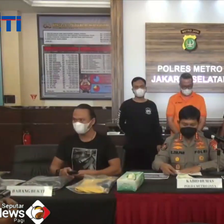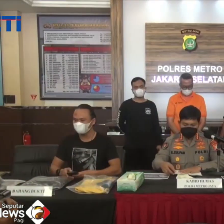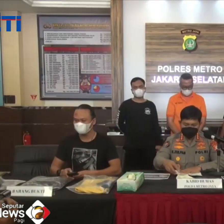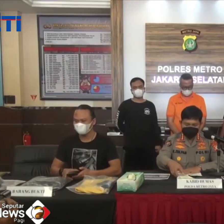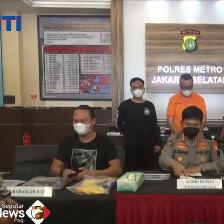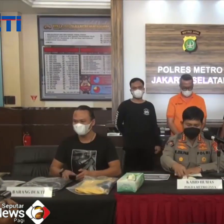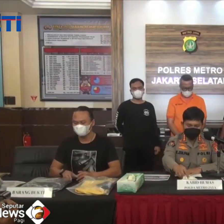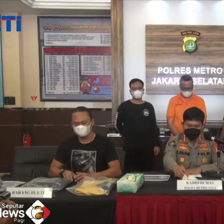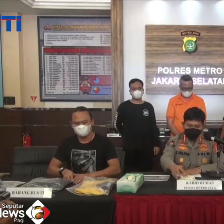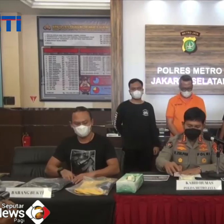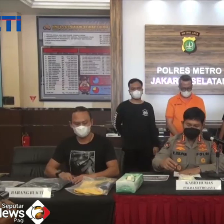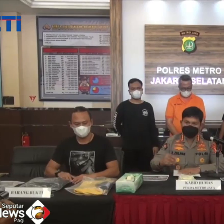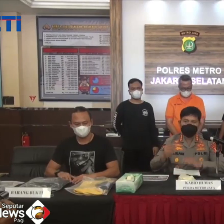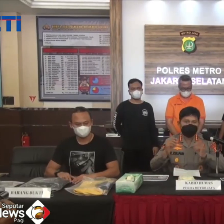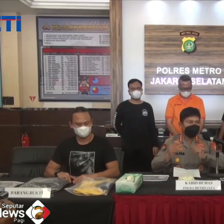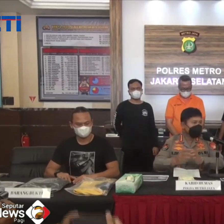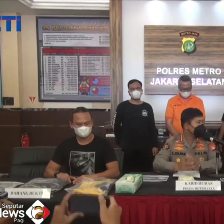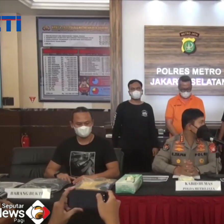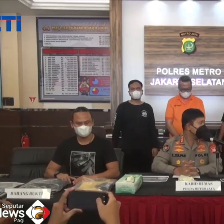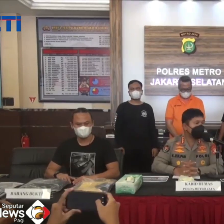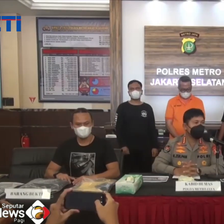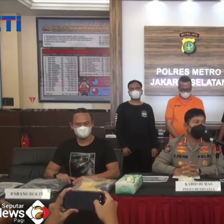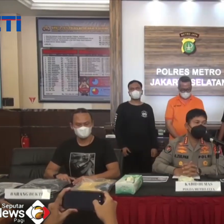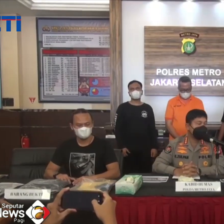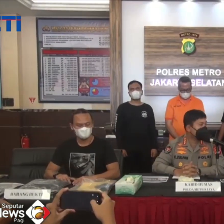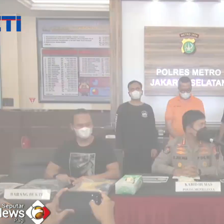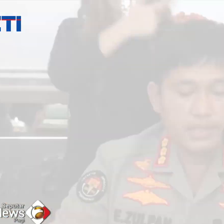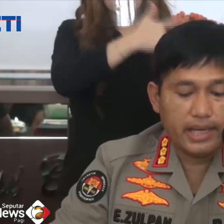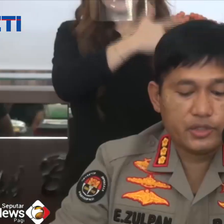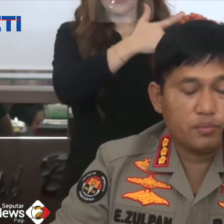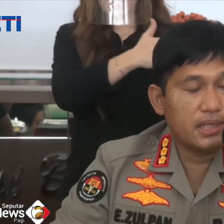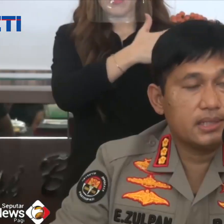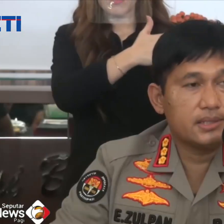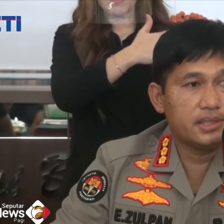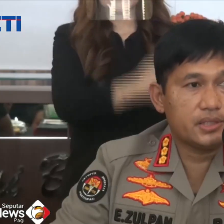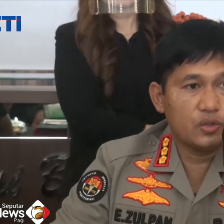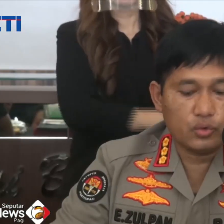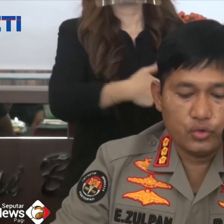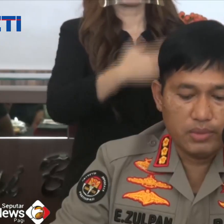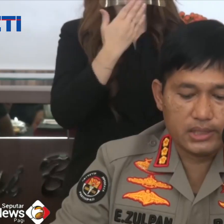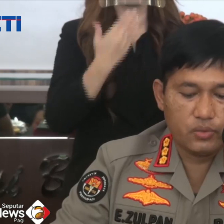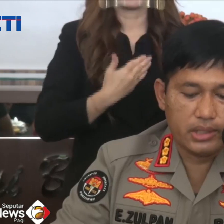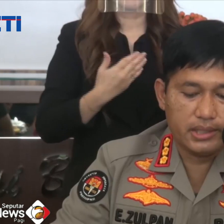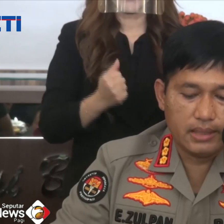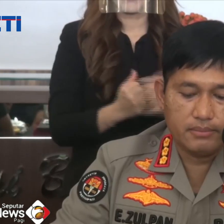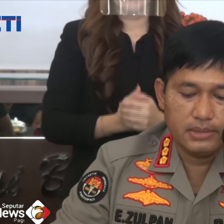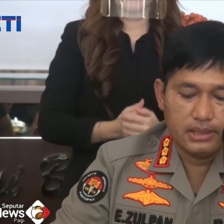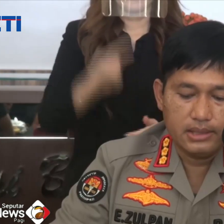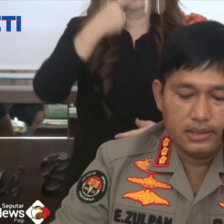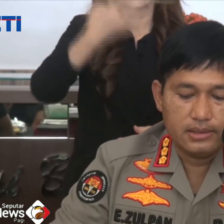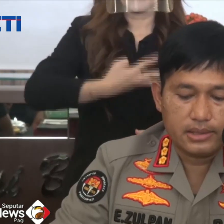pun merasa terganggu dengan suara keras dari ketokan palu di tembok rumah. Airsoft gun jenis Glock 17 warna